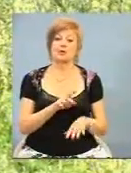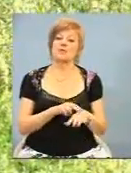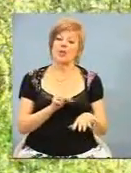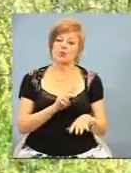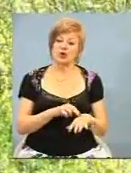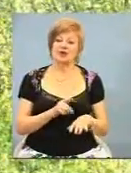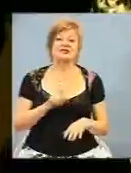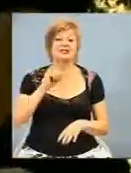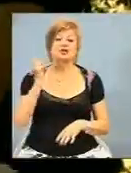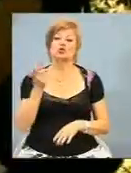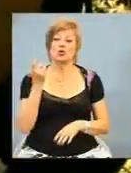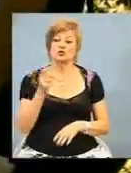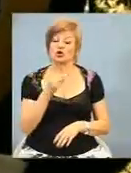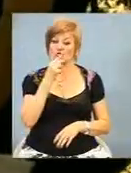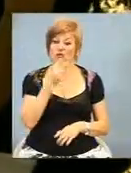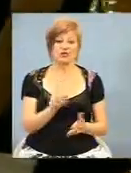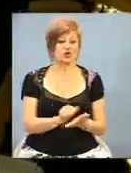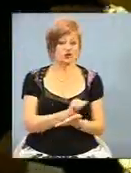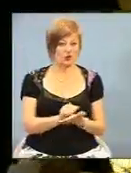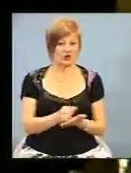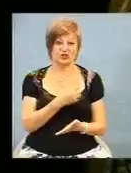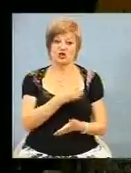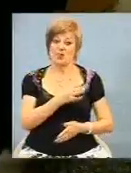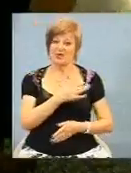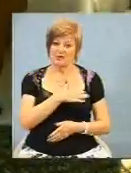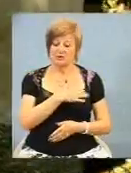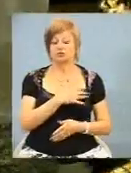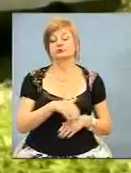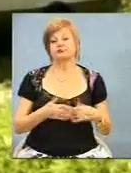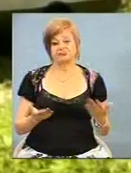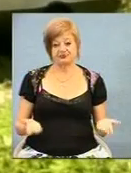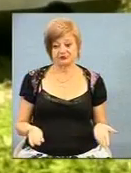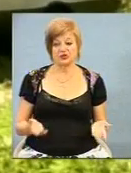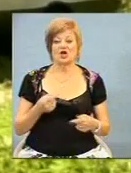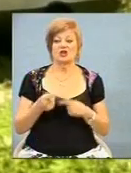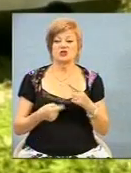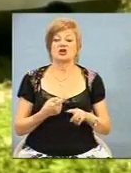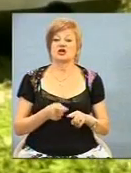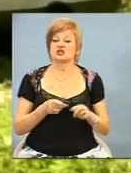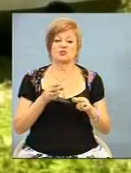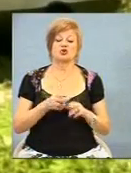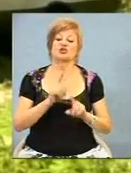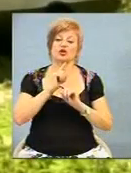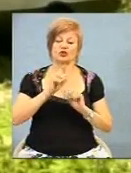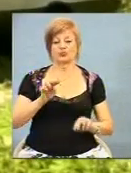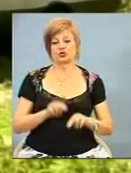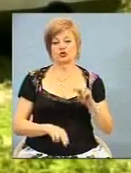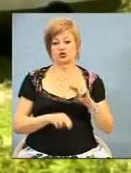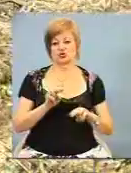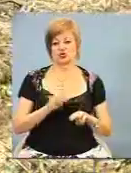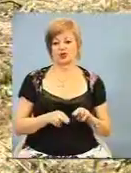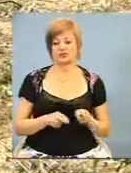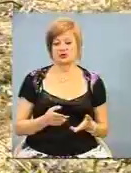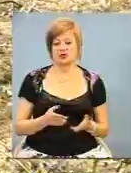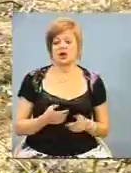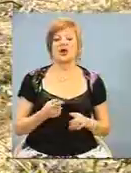та Зеленгосп, але побачивши документи на приватизацію, розвели руками. Через це не заважатимуть забудовнику екологічна